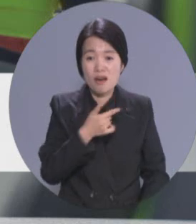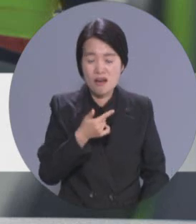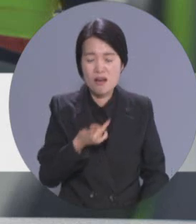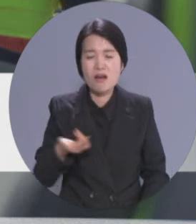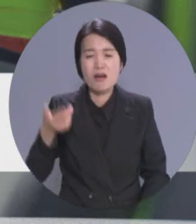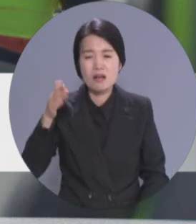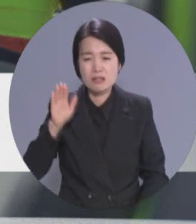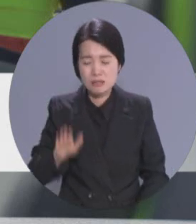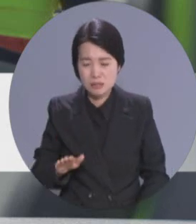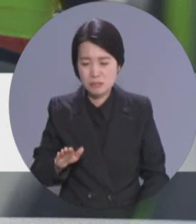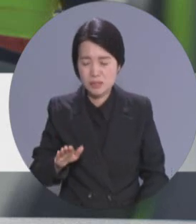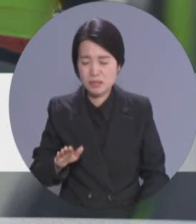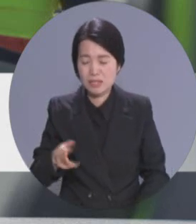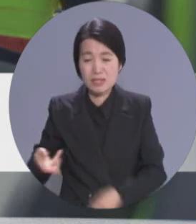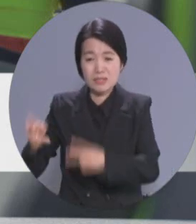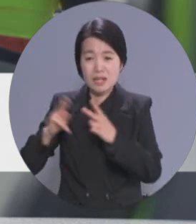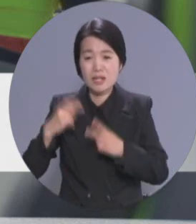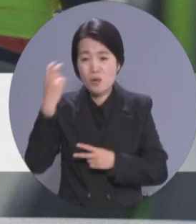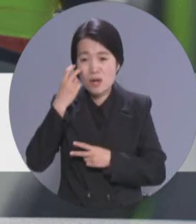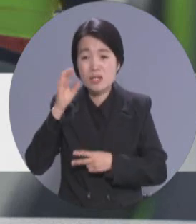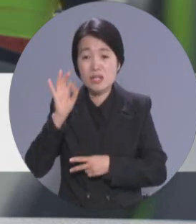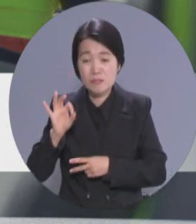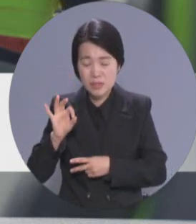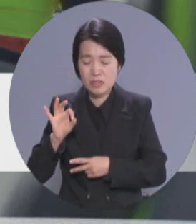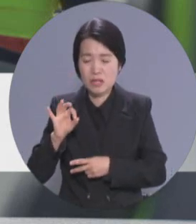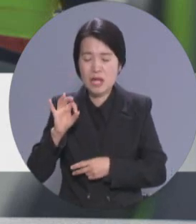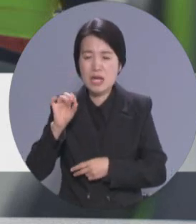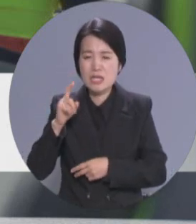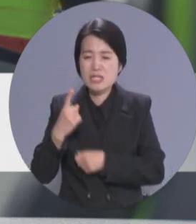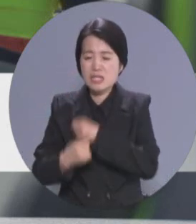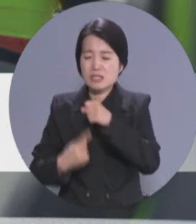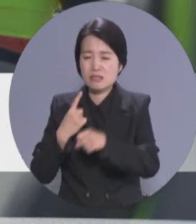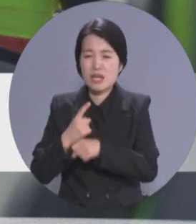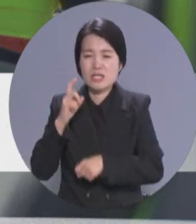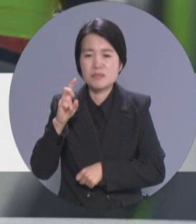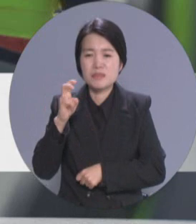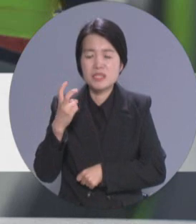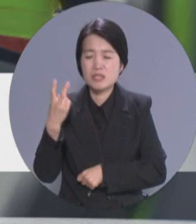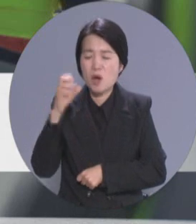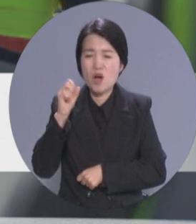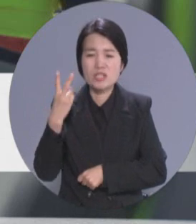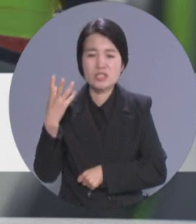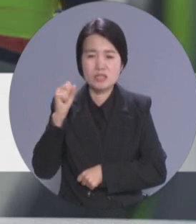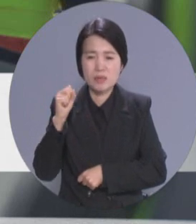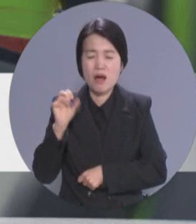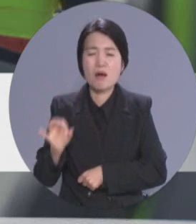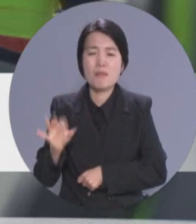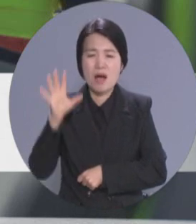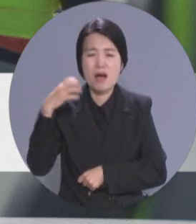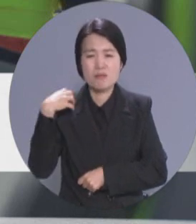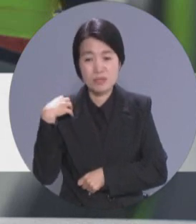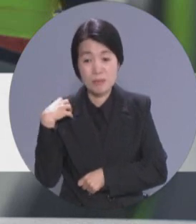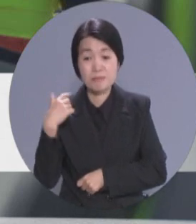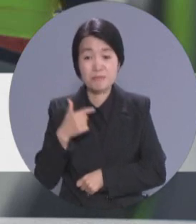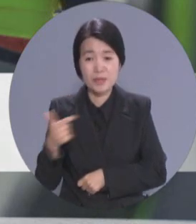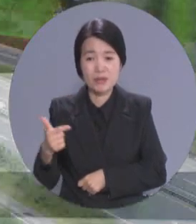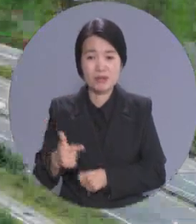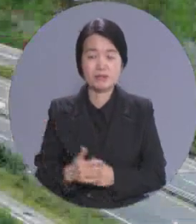있지만 한 해 수십억 원에 달하는 유지 관리비가 큰 부담입니다. 문영철 기자입니다.